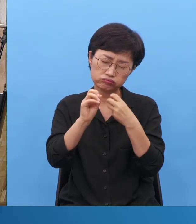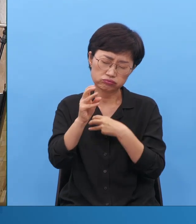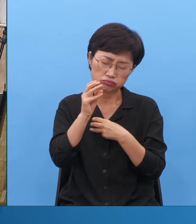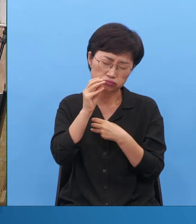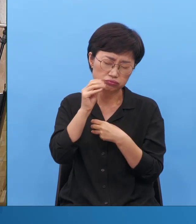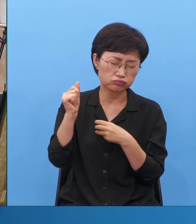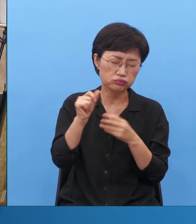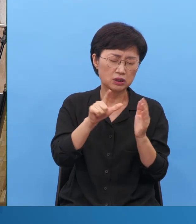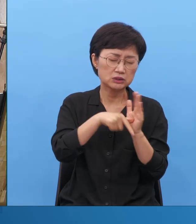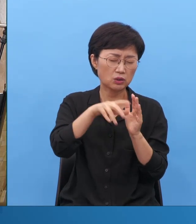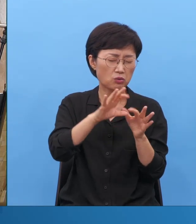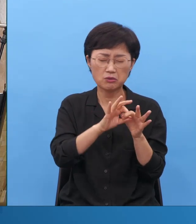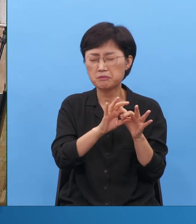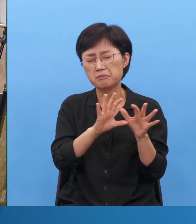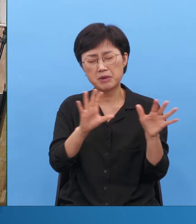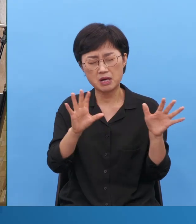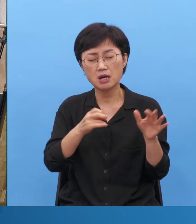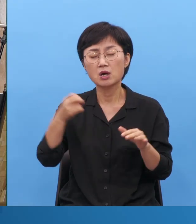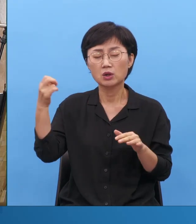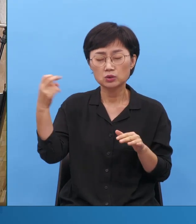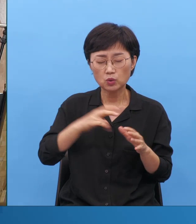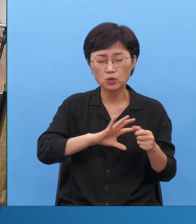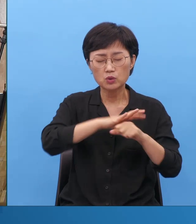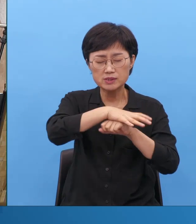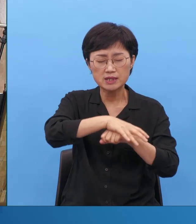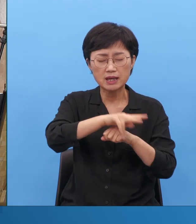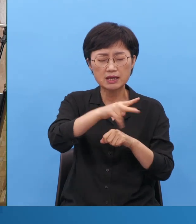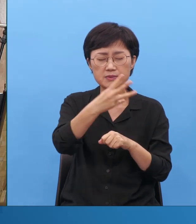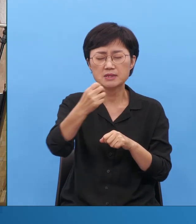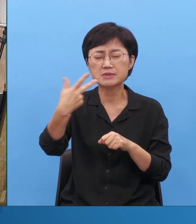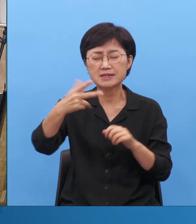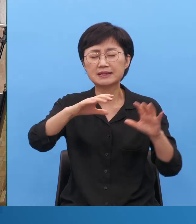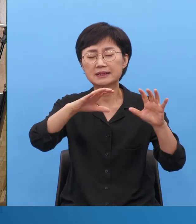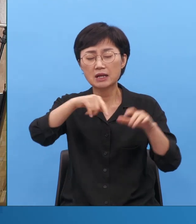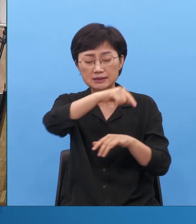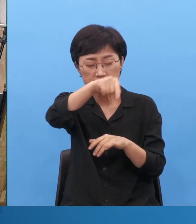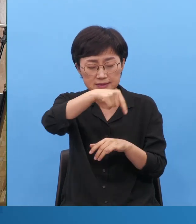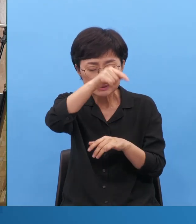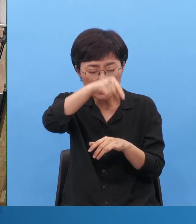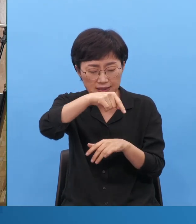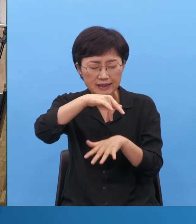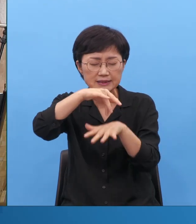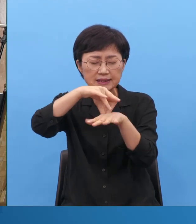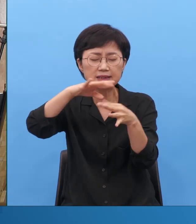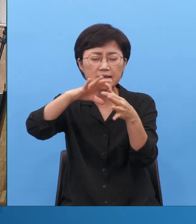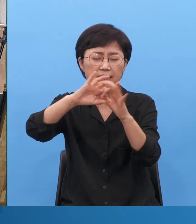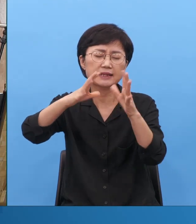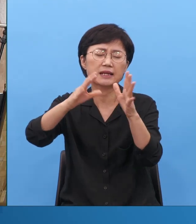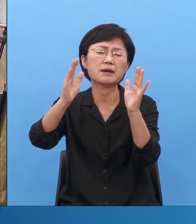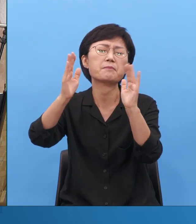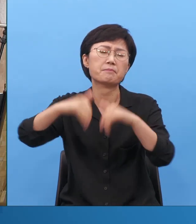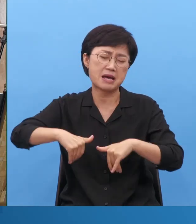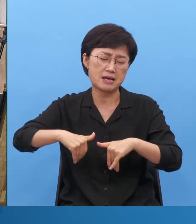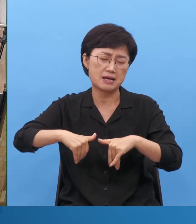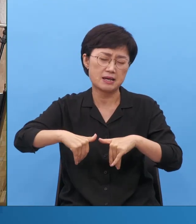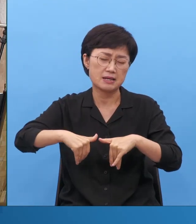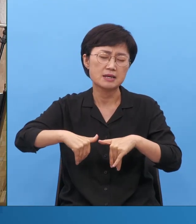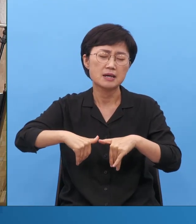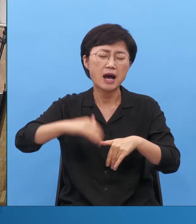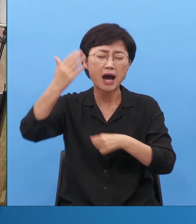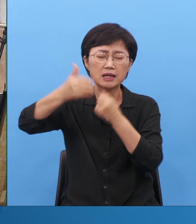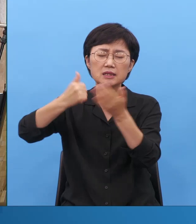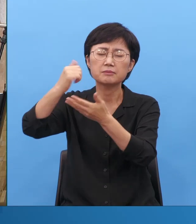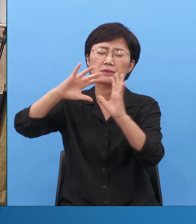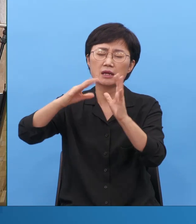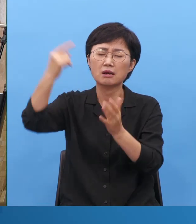연장의 사단의 세력이 무너지고 하나님의 나라가 임하게 하옵소서. As the triune God is with us, transcending time and space, working through the Holy